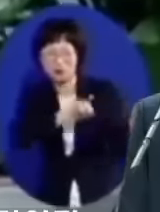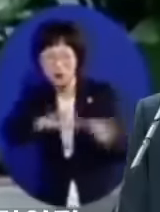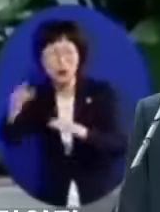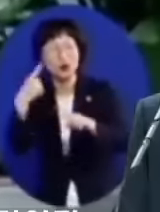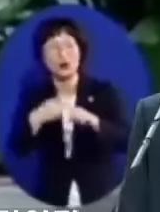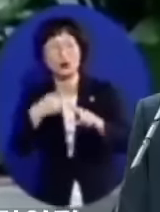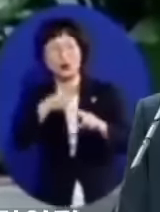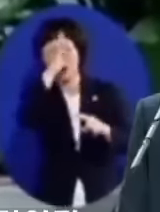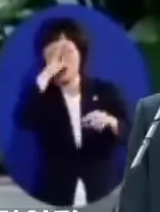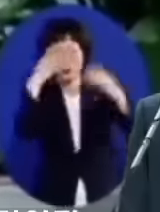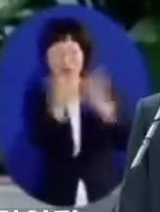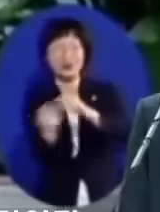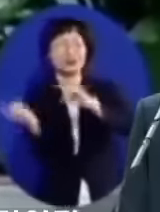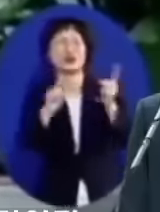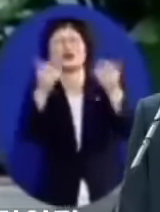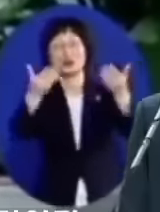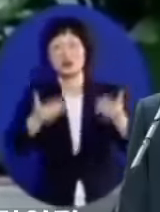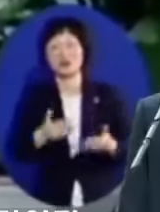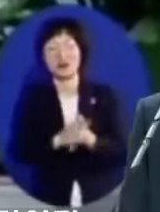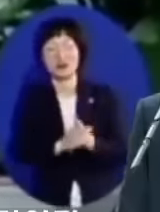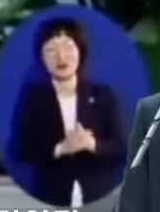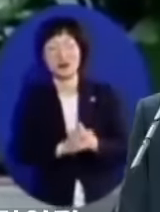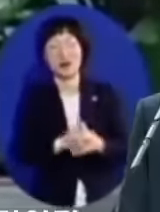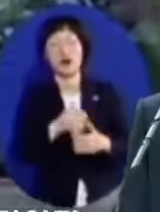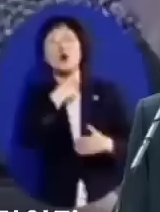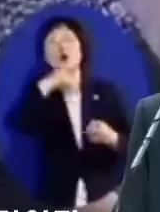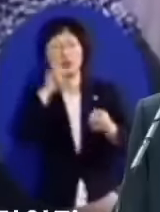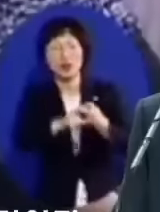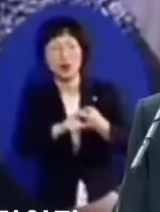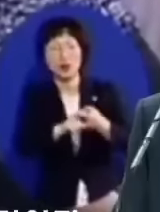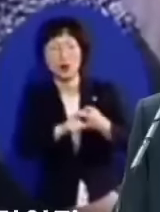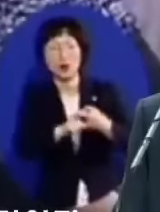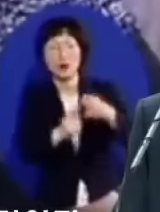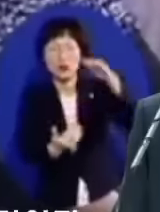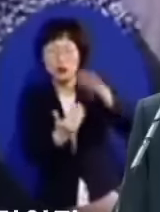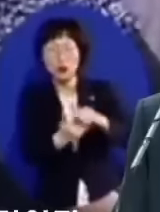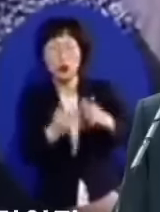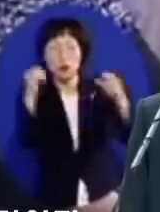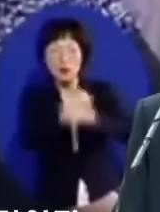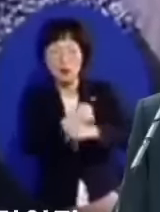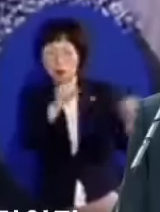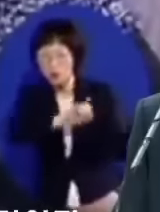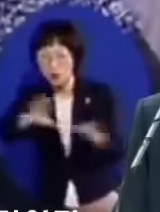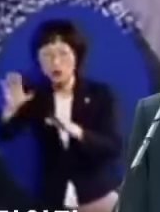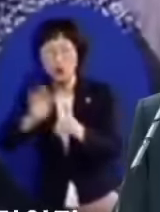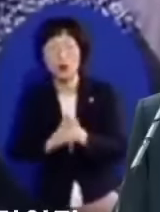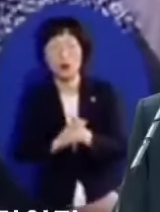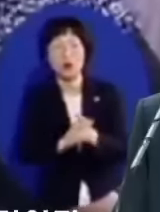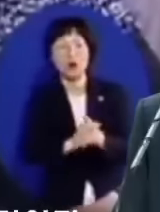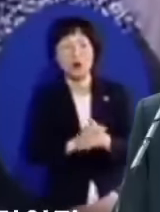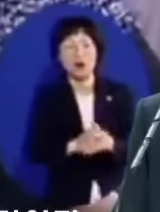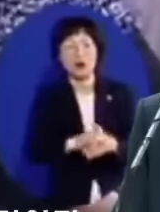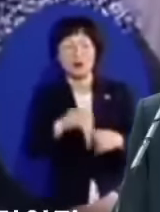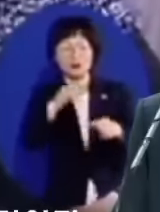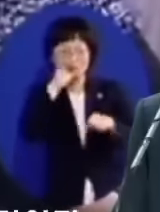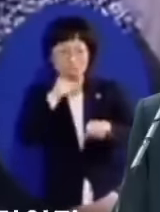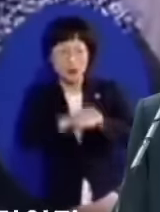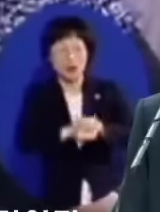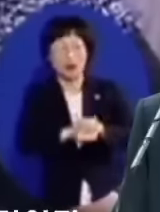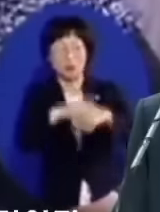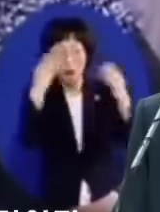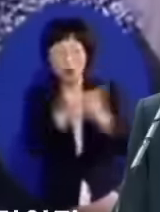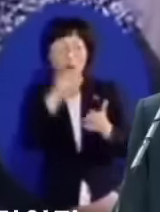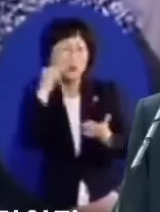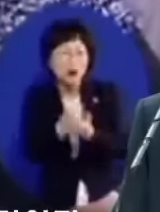다 치료해버리는 것입니다. 소원을 일으켜주시고 파멸을 멸하여 주시고 영혼의 잘됨같이 범사의 잘됨에